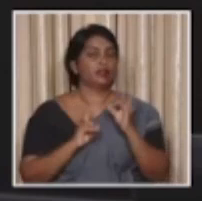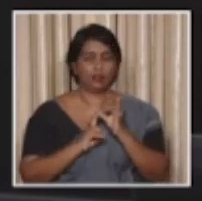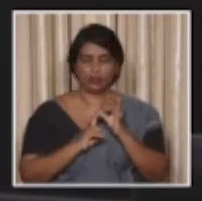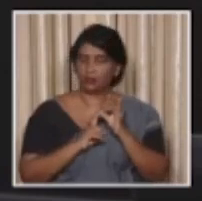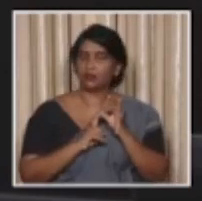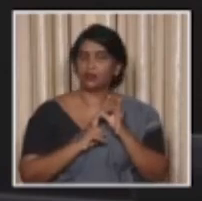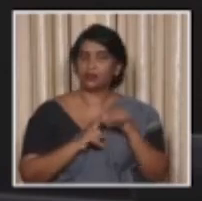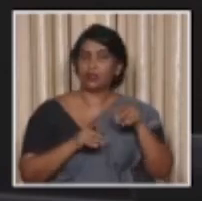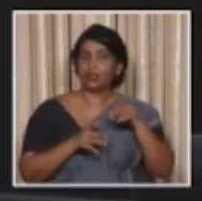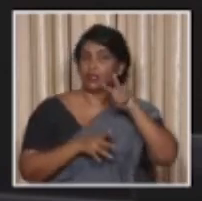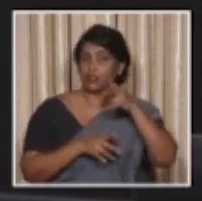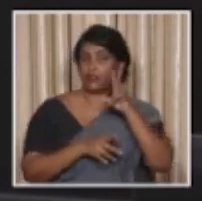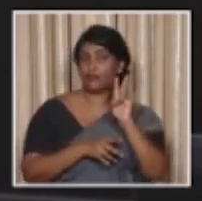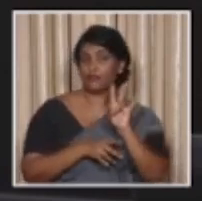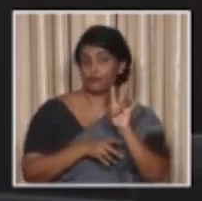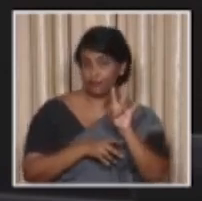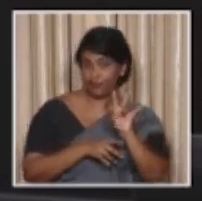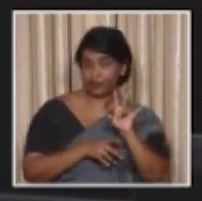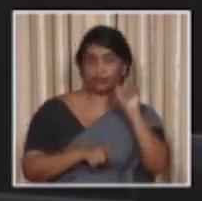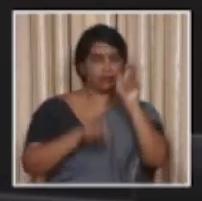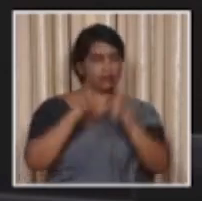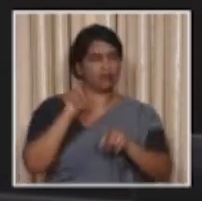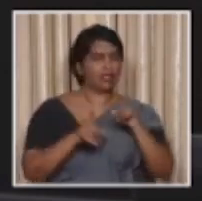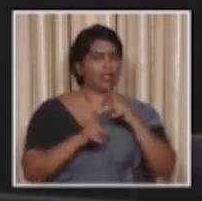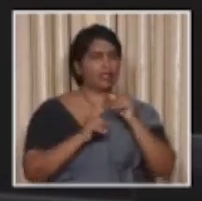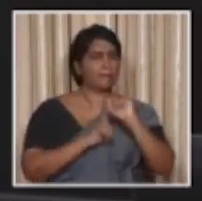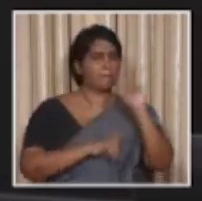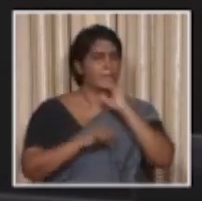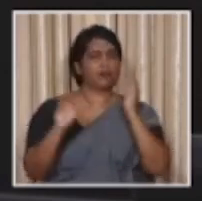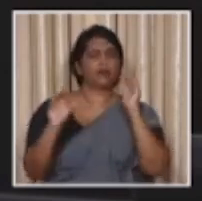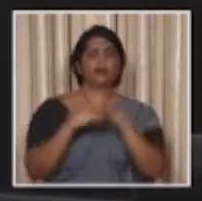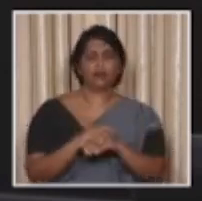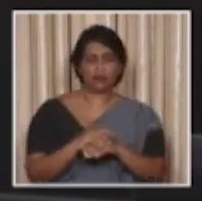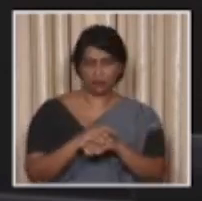මන්ත්‍රීතුමනි 225 දෙනෙක් මේ පාර්ලිමේන්තුව නියෝජනය